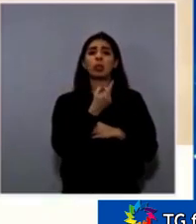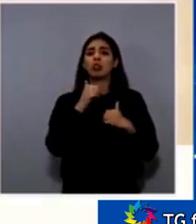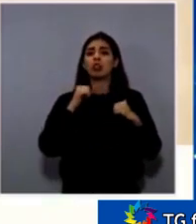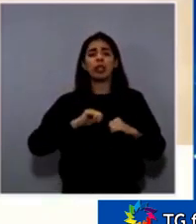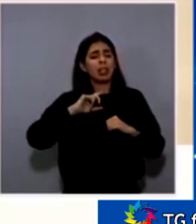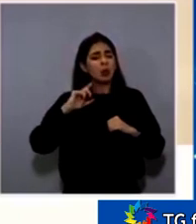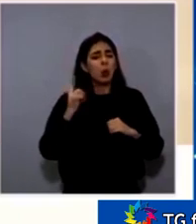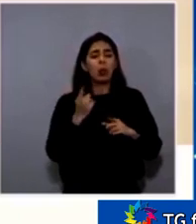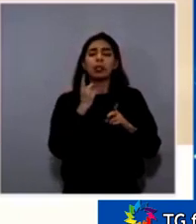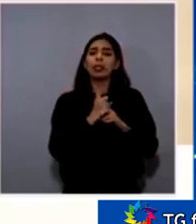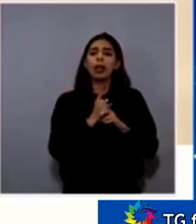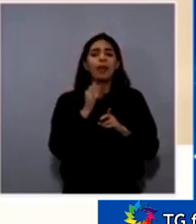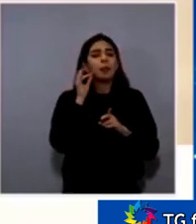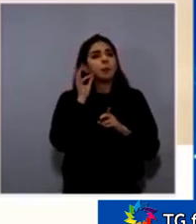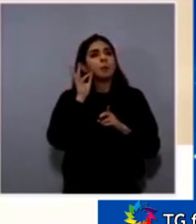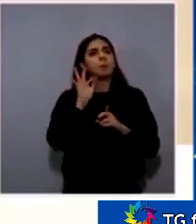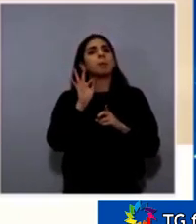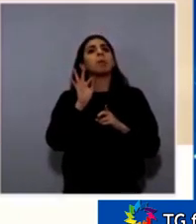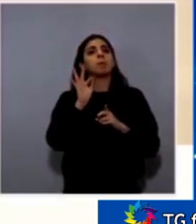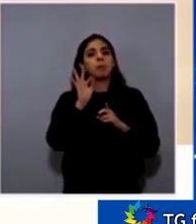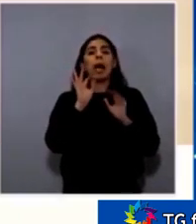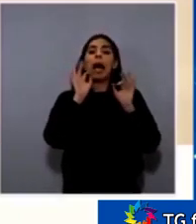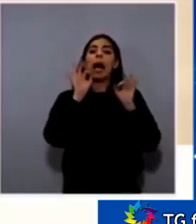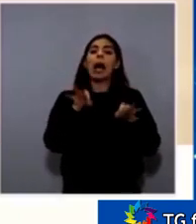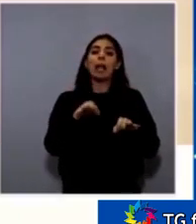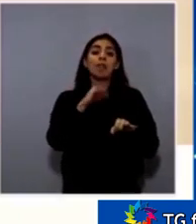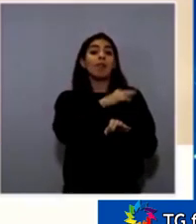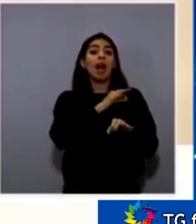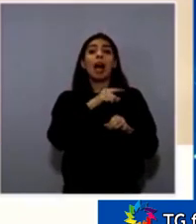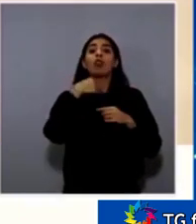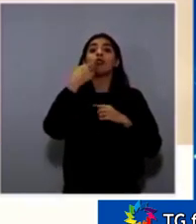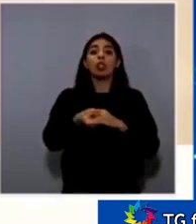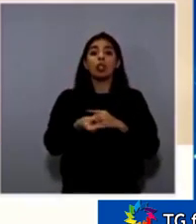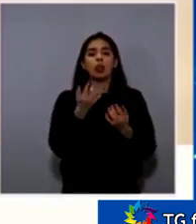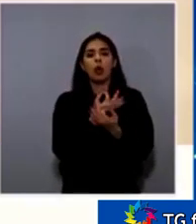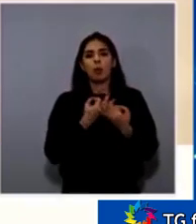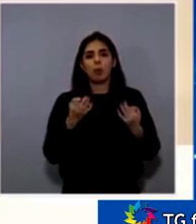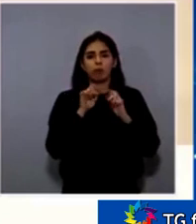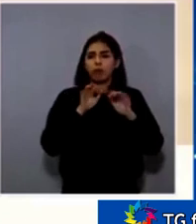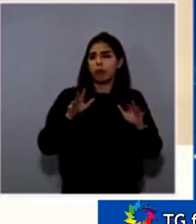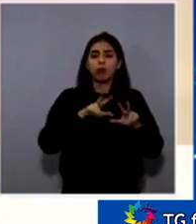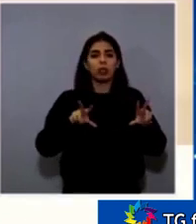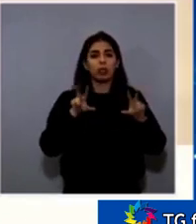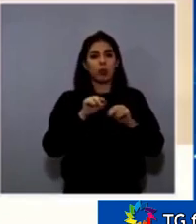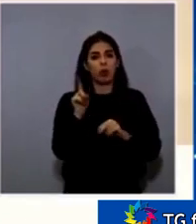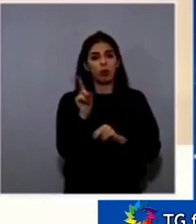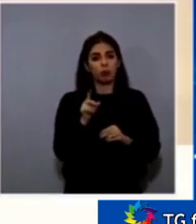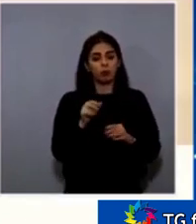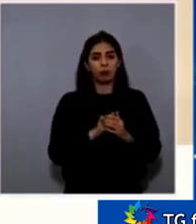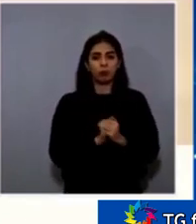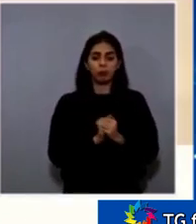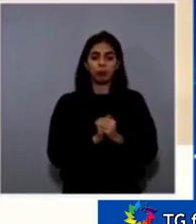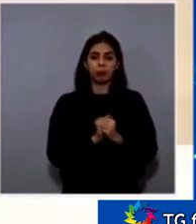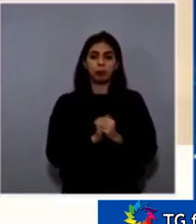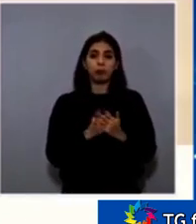arrivare ordinatamente all'appuntamento con il vaccino. Nei giorni scorsi ho